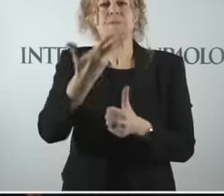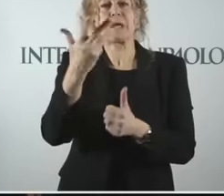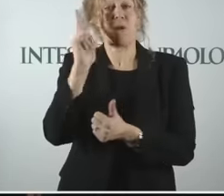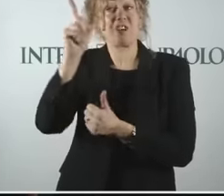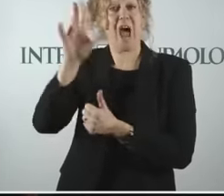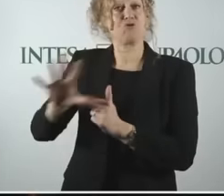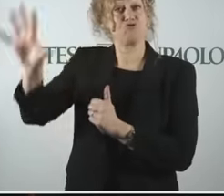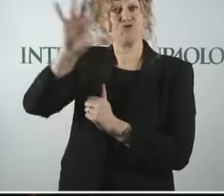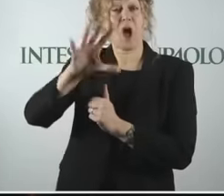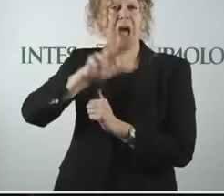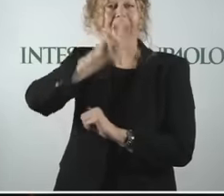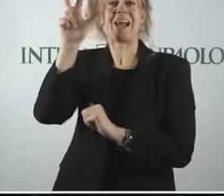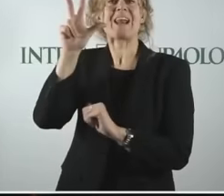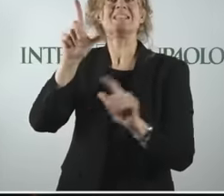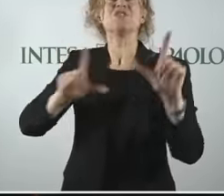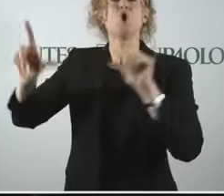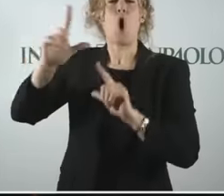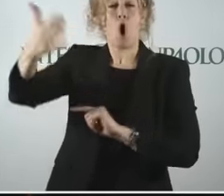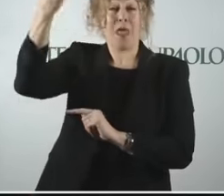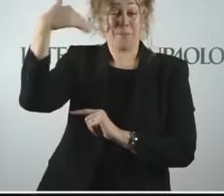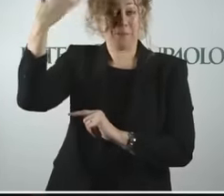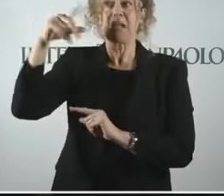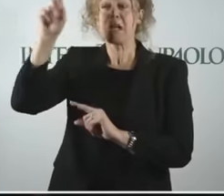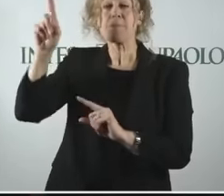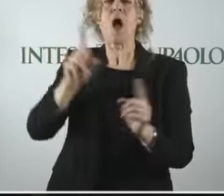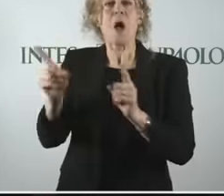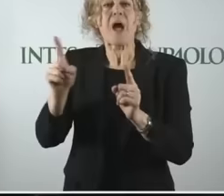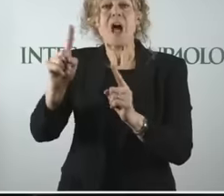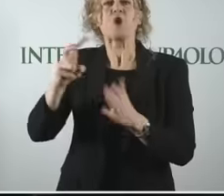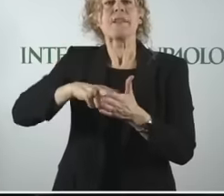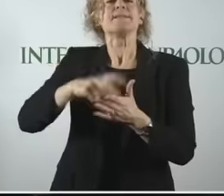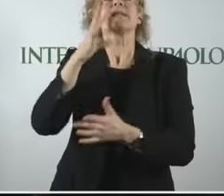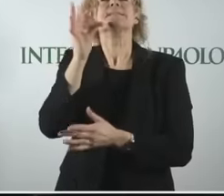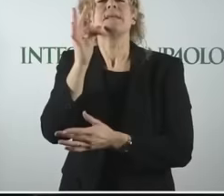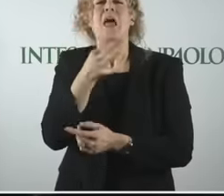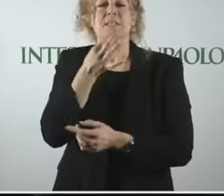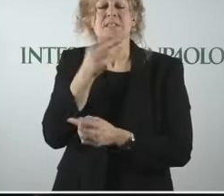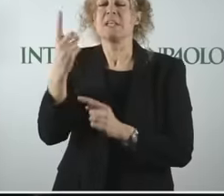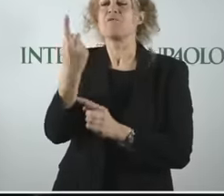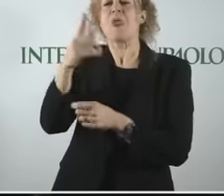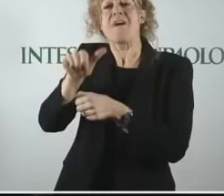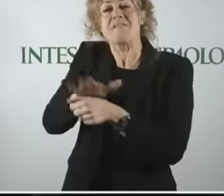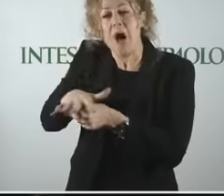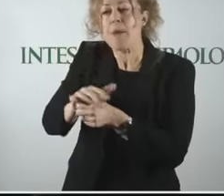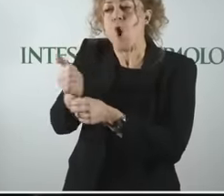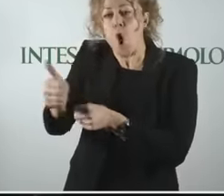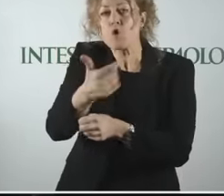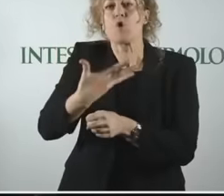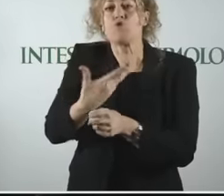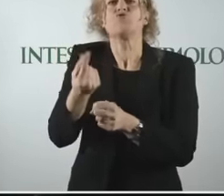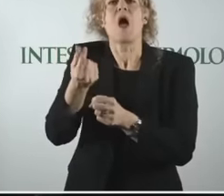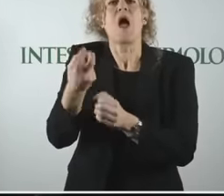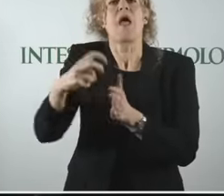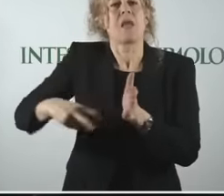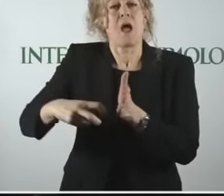Francia per esempio al tempo del Re Sole la tassa del sale vuol dire ogni famiglia ha la sua assegnazione di sale e gli arriva il